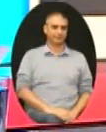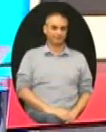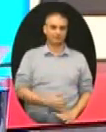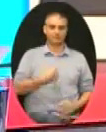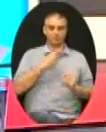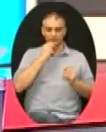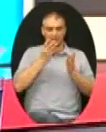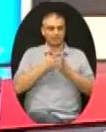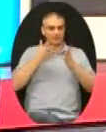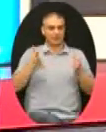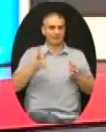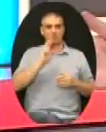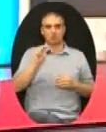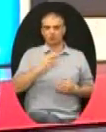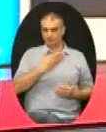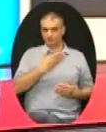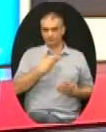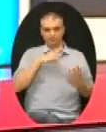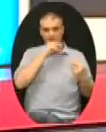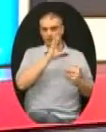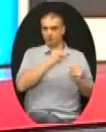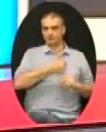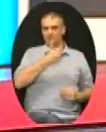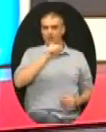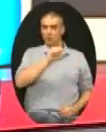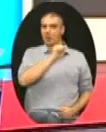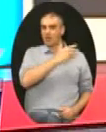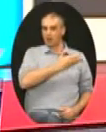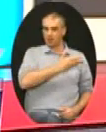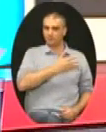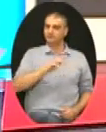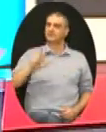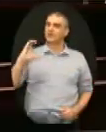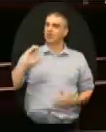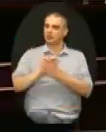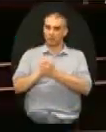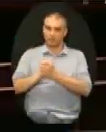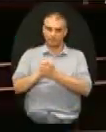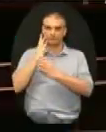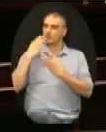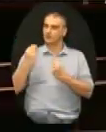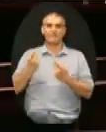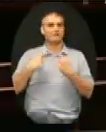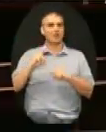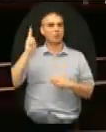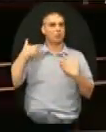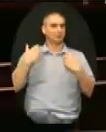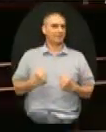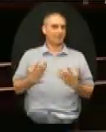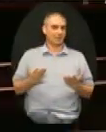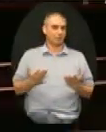עכשיו נרחיב טיפה בנושאים שבהם נגענו גם עם השר אורי אריאל. צחי כהן, שלום לך. צהריים טובים. ועדת חוץ